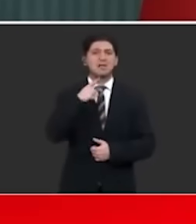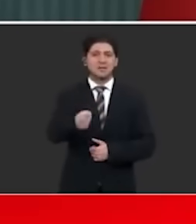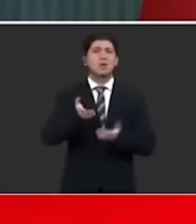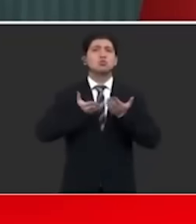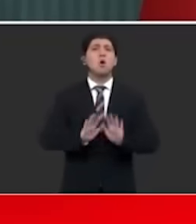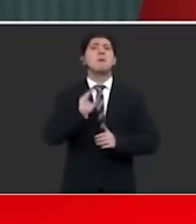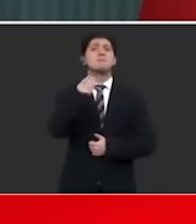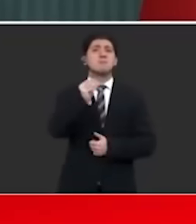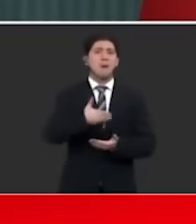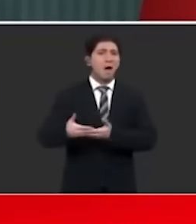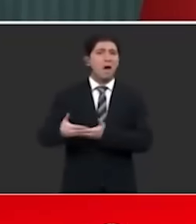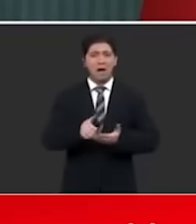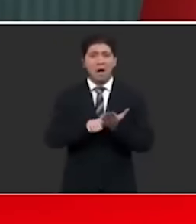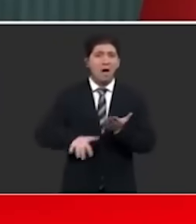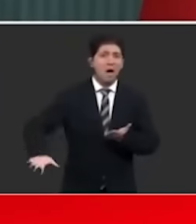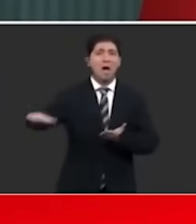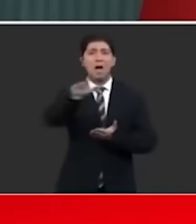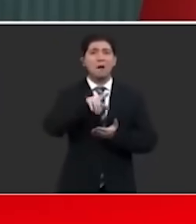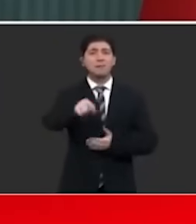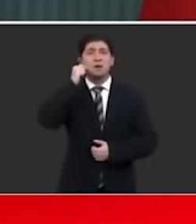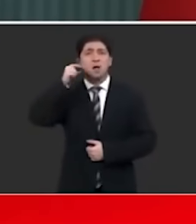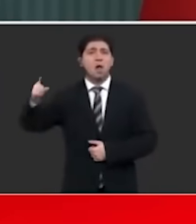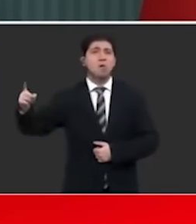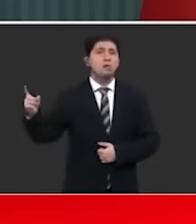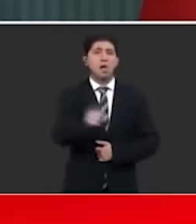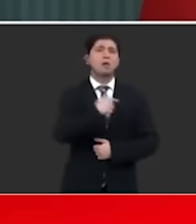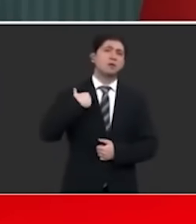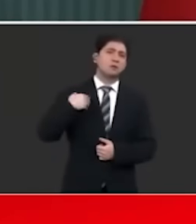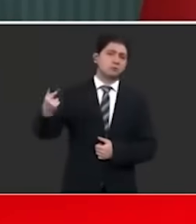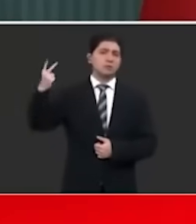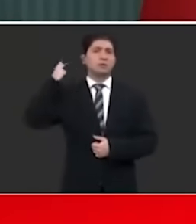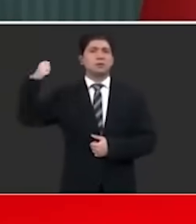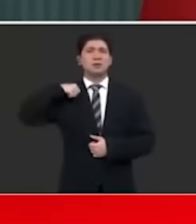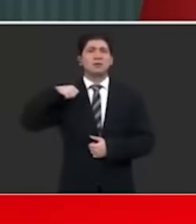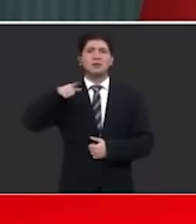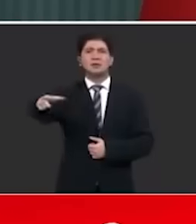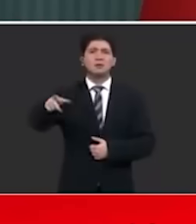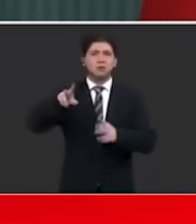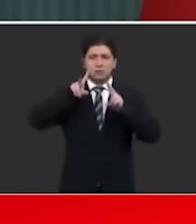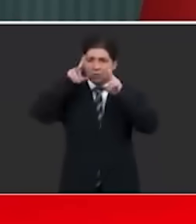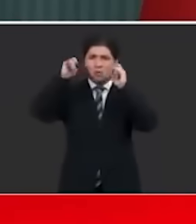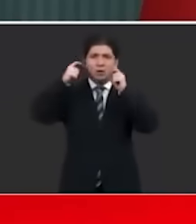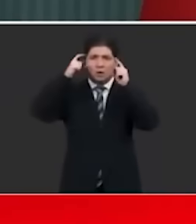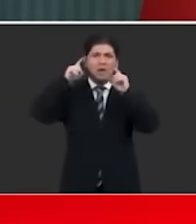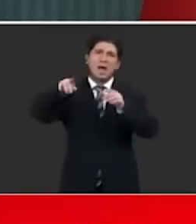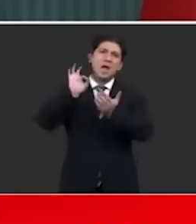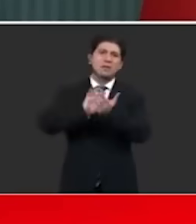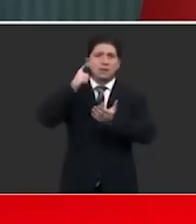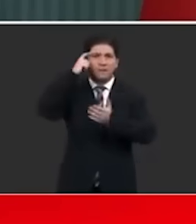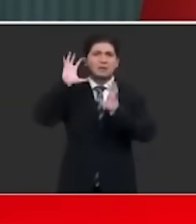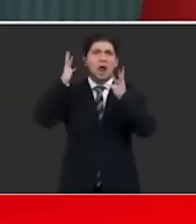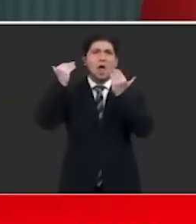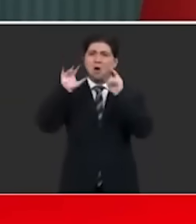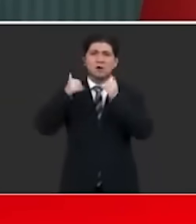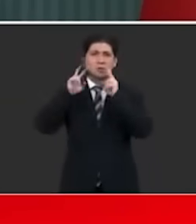doğmamış bebekleriyle birlikte katletmekle övünen bir cinnet hali içindedir.